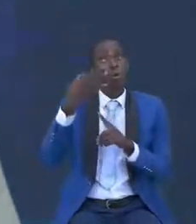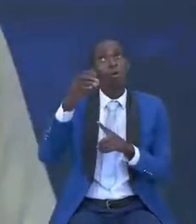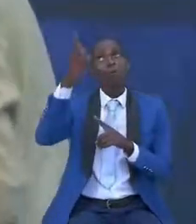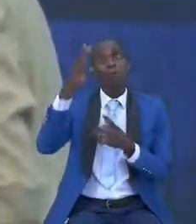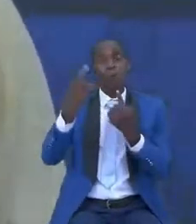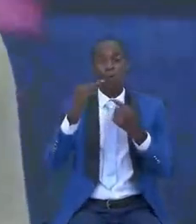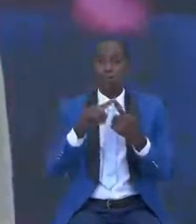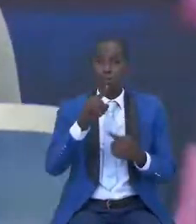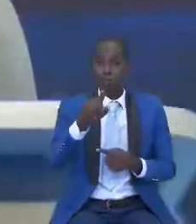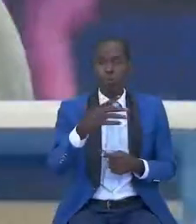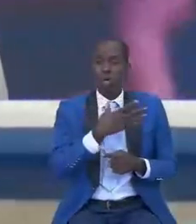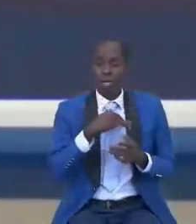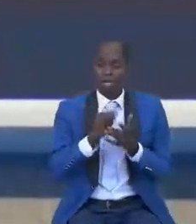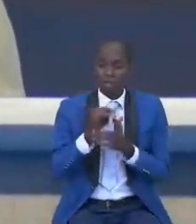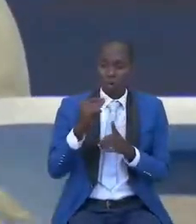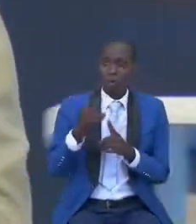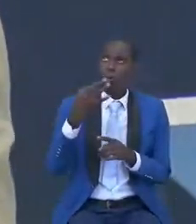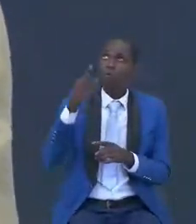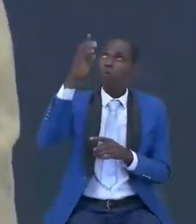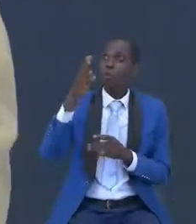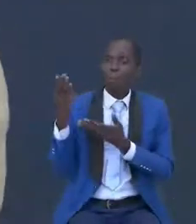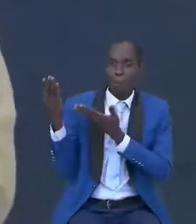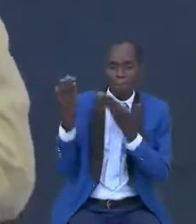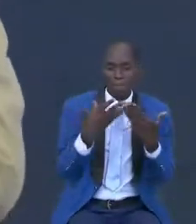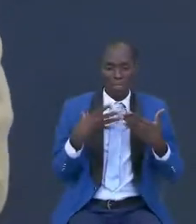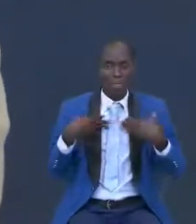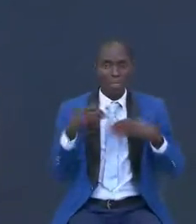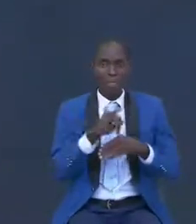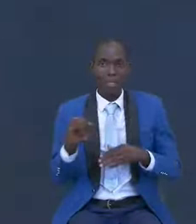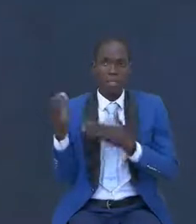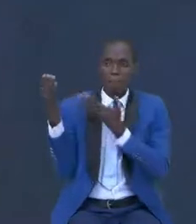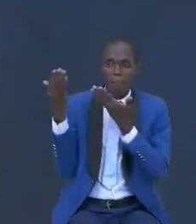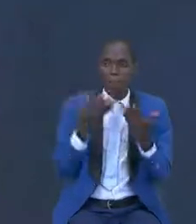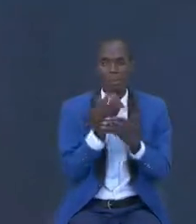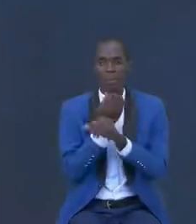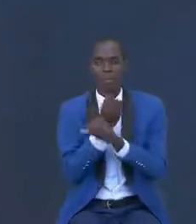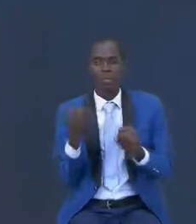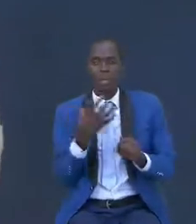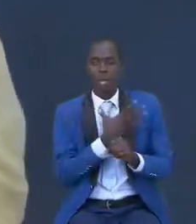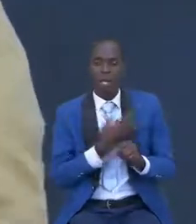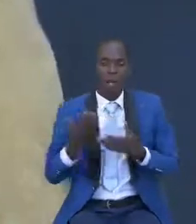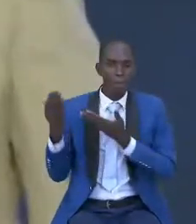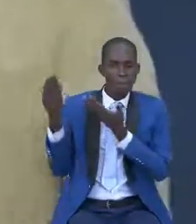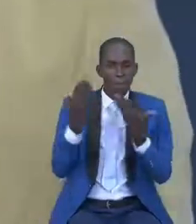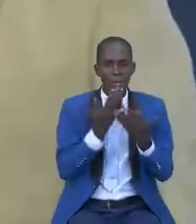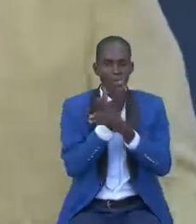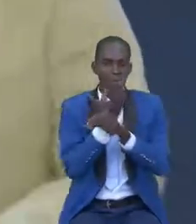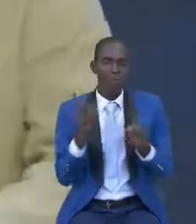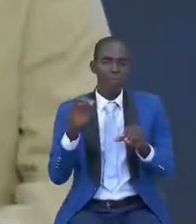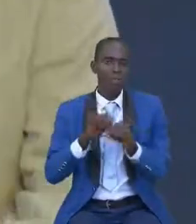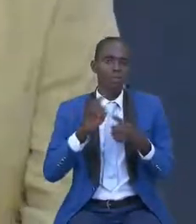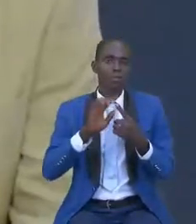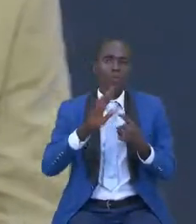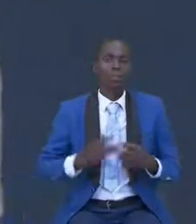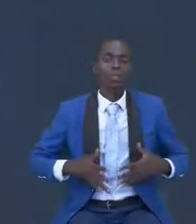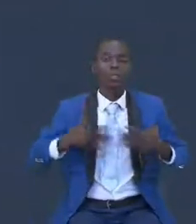Dieu. La parole de Dieu te parvient. Et cette parole apporte la guérison, cette parole apporte le salut, cette parole